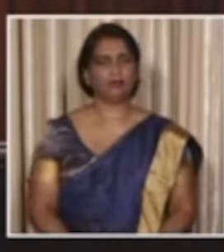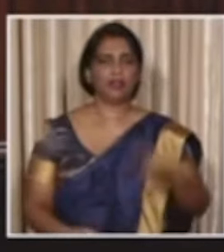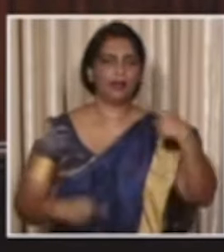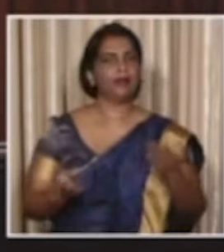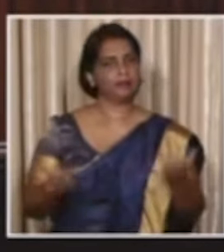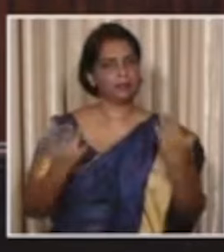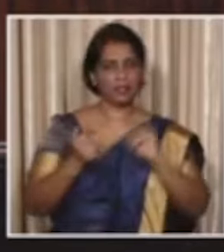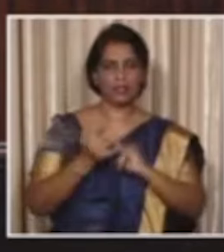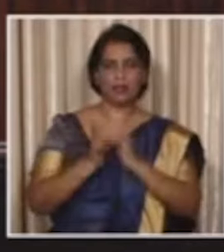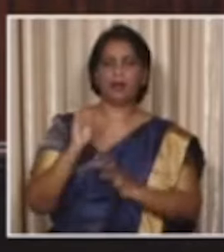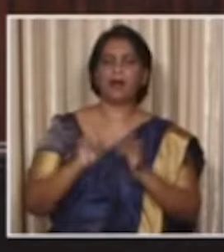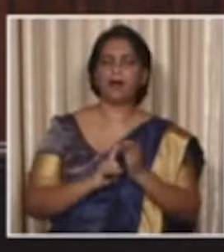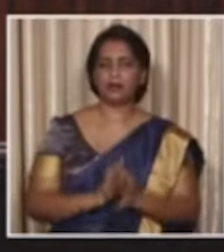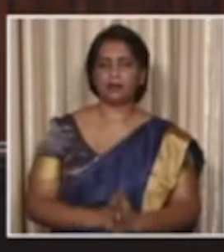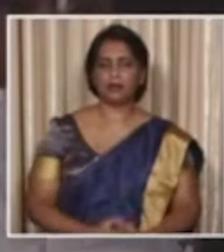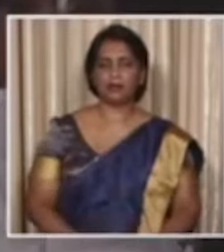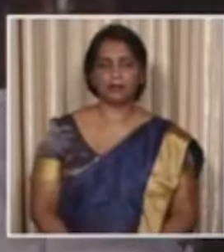ආරම්භ කරන් ශාන්සිය මහත්මයා.